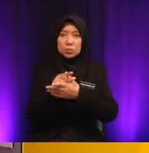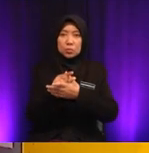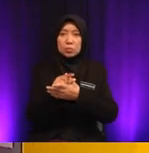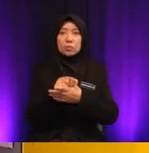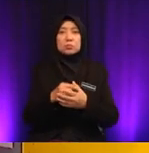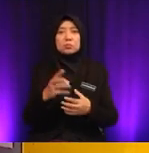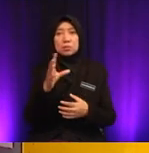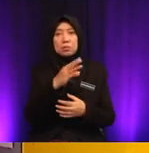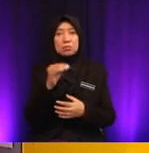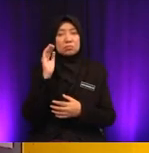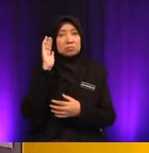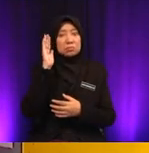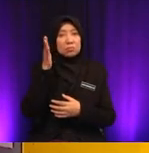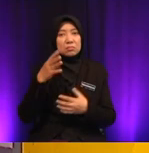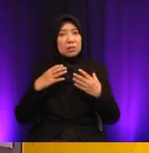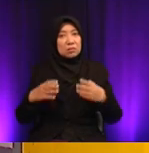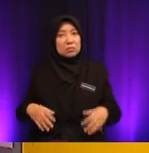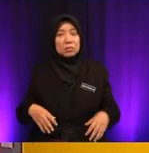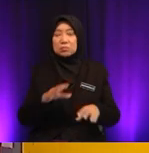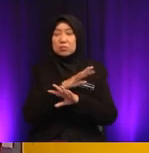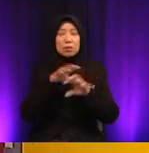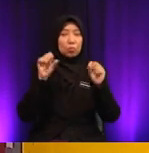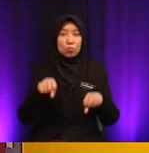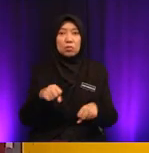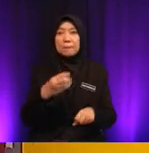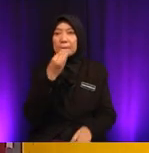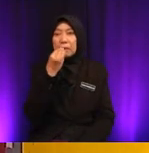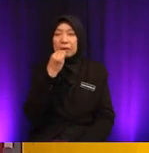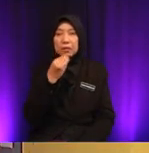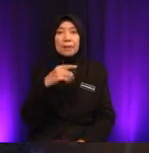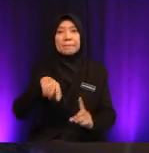kalau kita makan ibu mengandung no no no yaitu